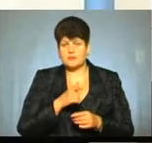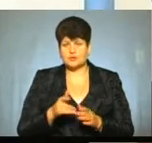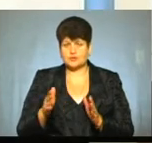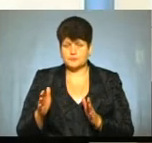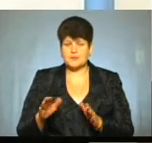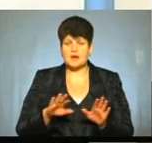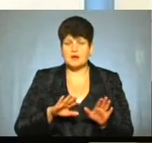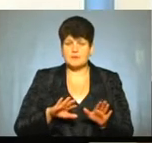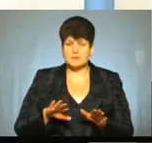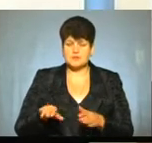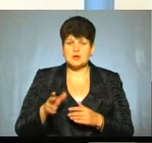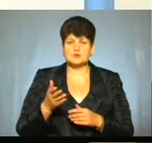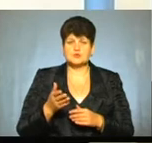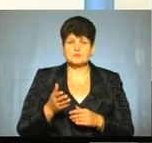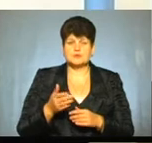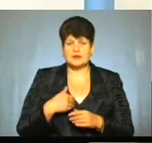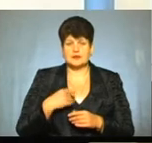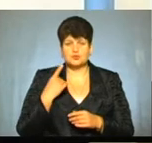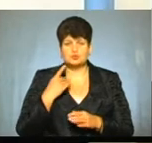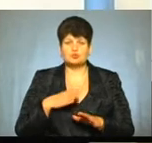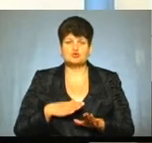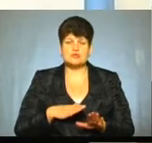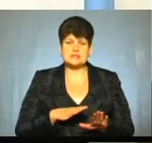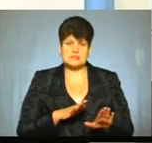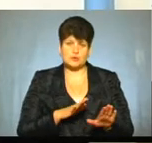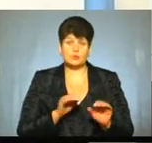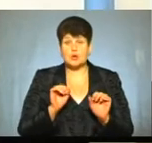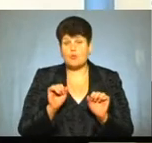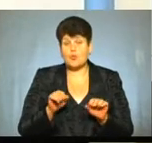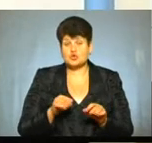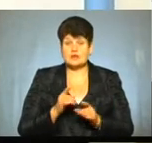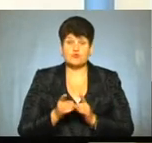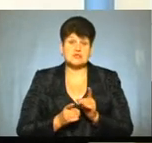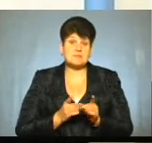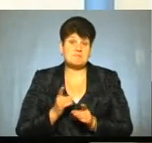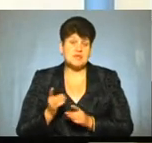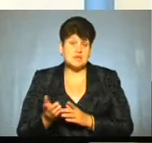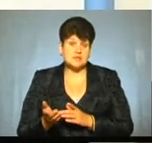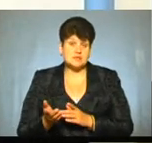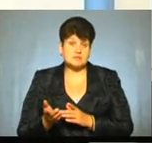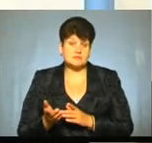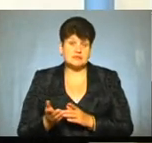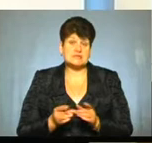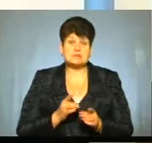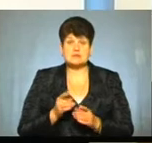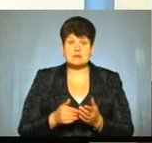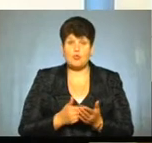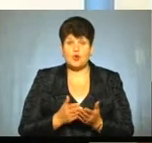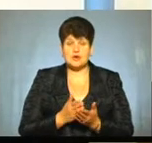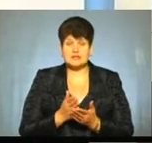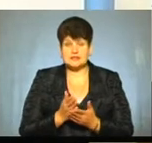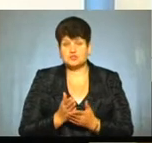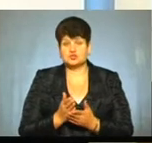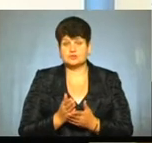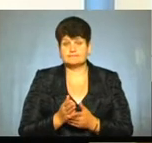періоду часу. З часом, я думаю, що заступники, можливо, зміняться, так, оскільки десь змінюється